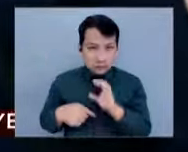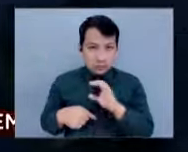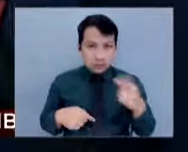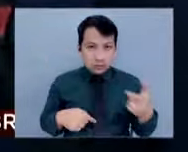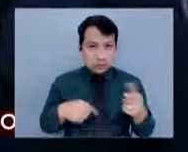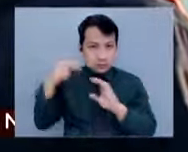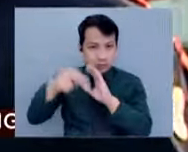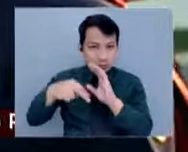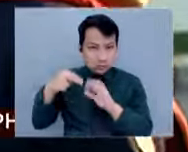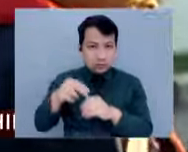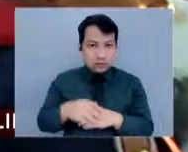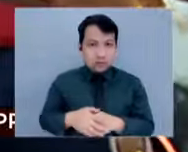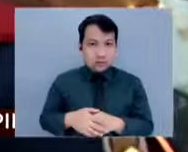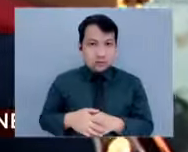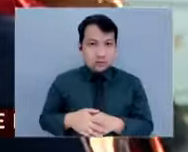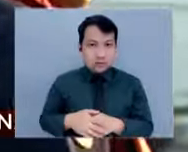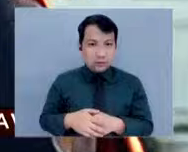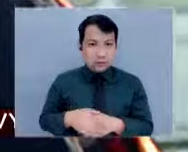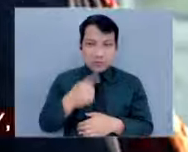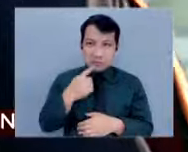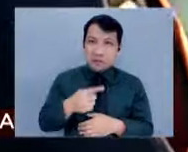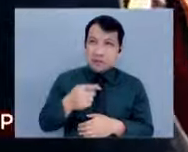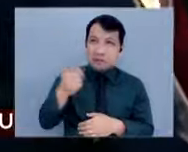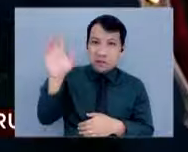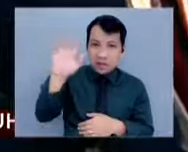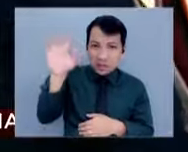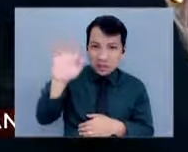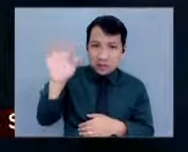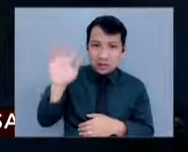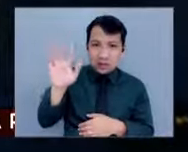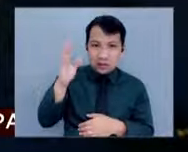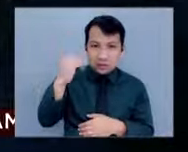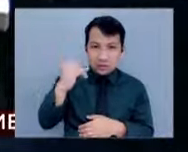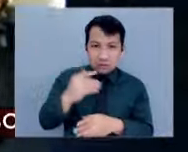mga larawan. Hello! Why are you blocking us?